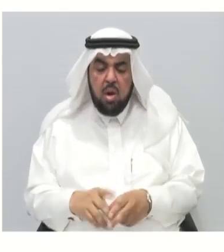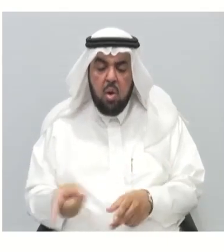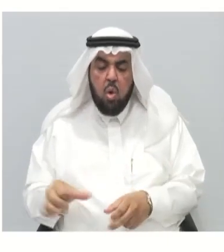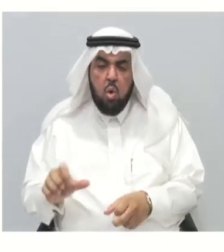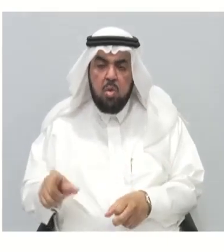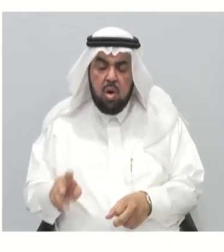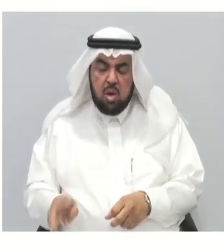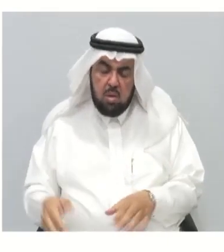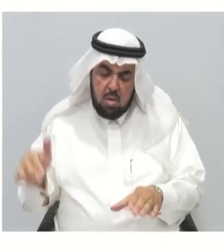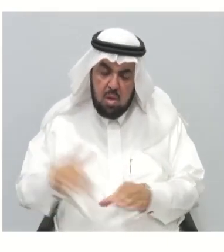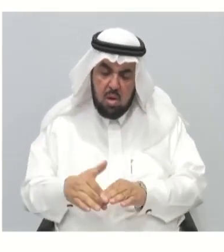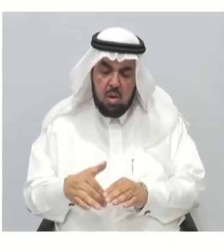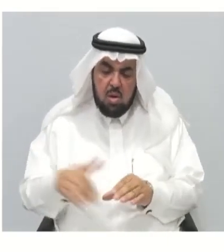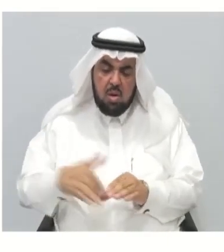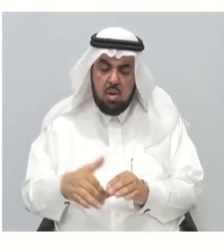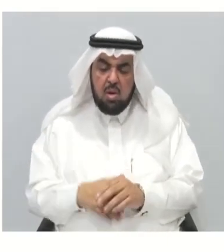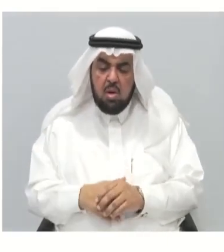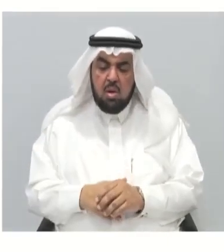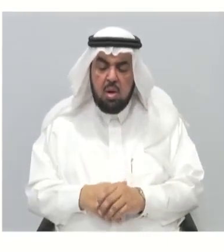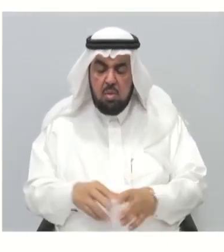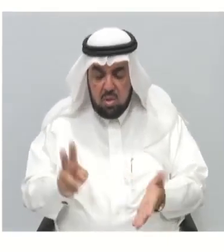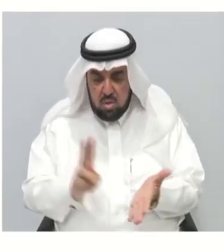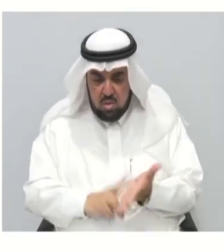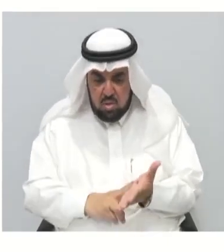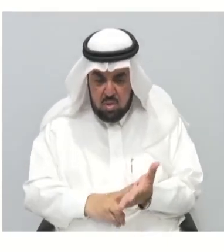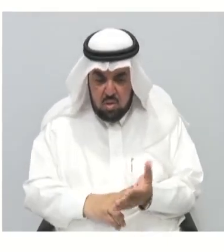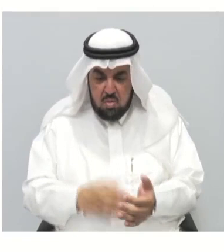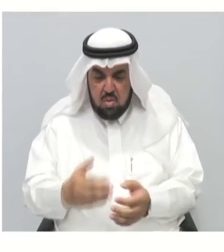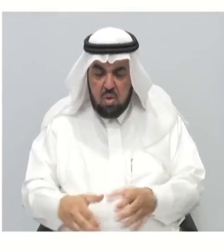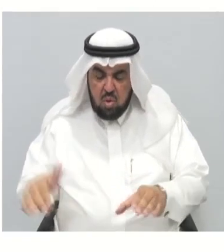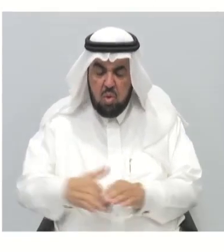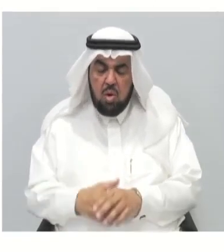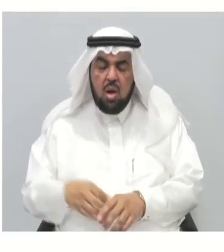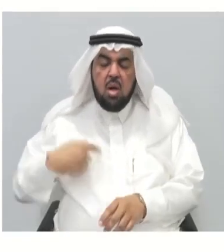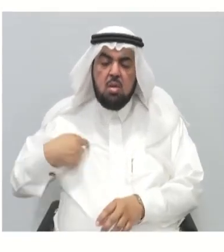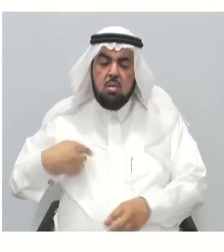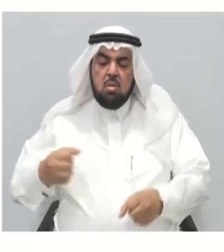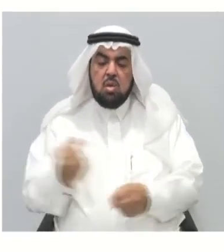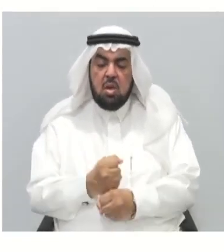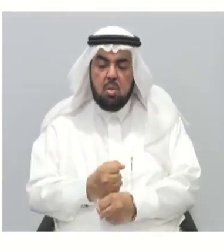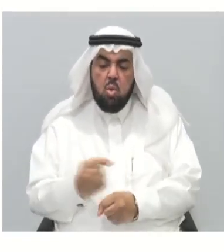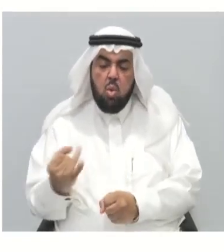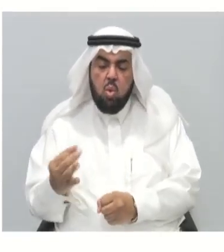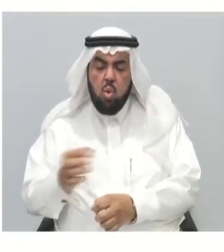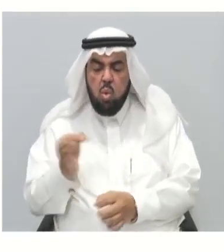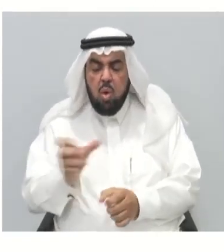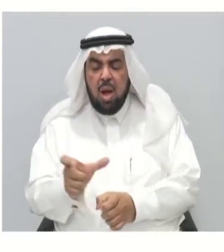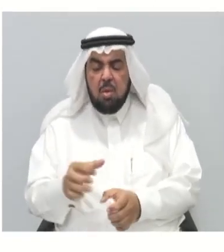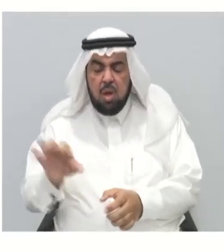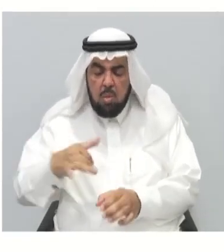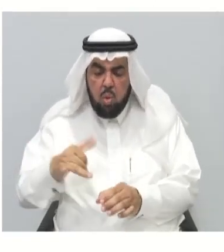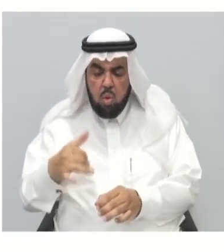فقط ادخال بعد بعد ما قمت بعمليه التسجيل تستطيع بعدها بالدخول على اسم المستخدم وكلمه المرور ثم الضغط على